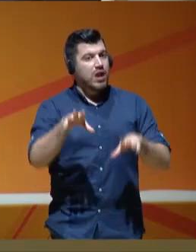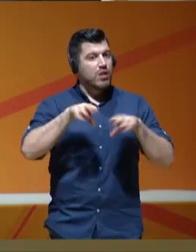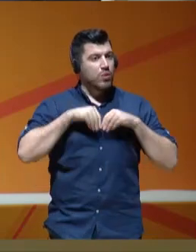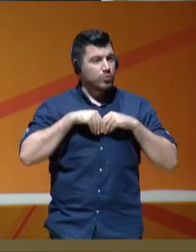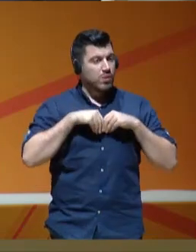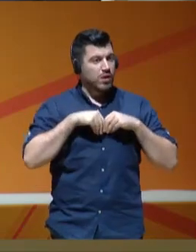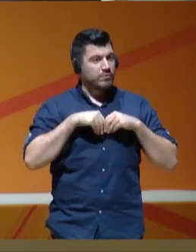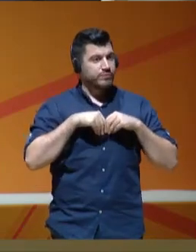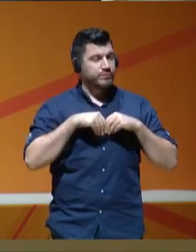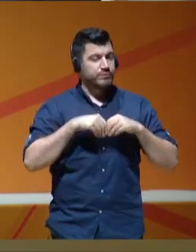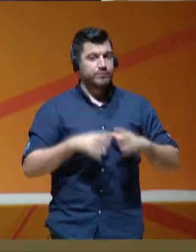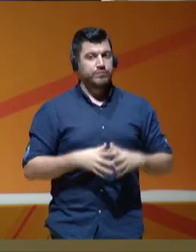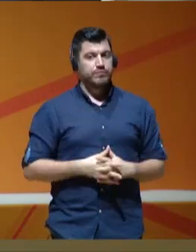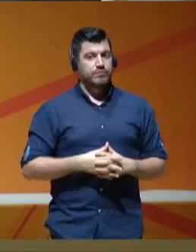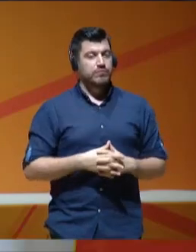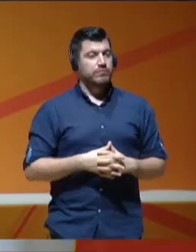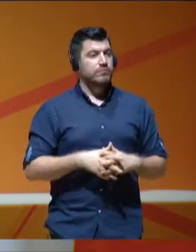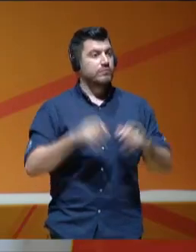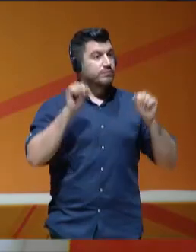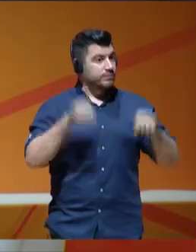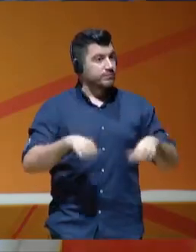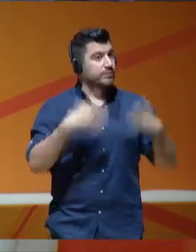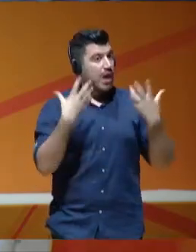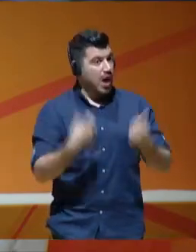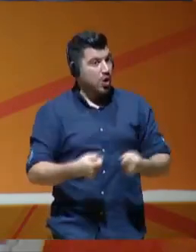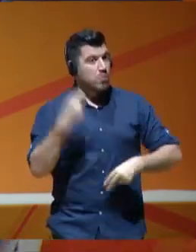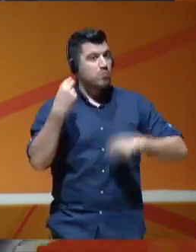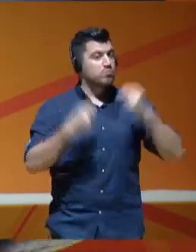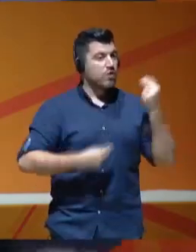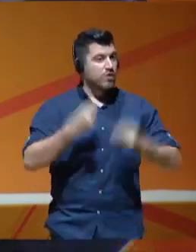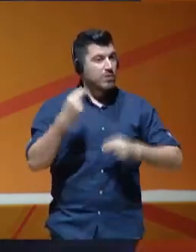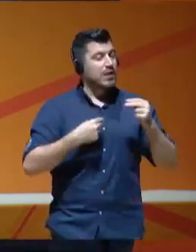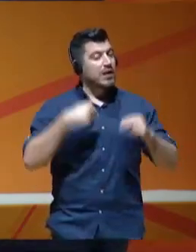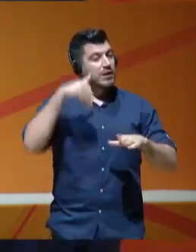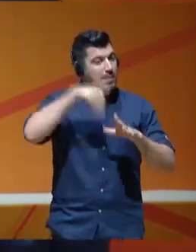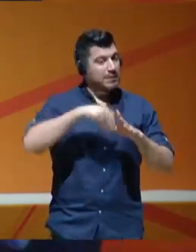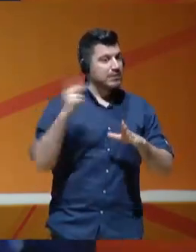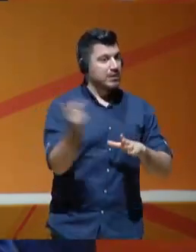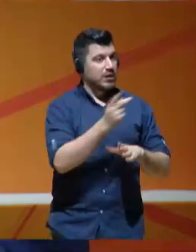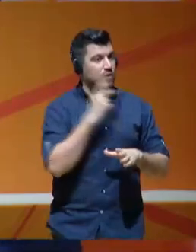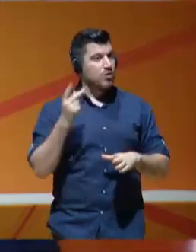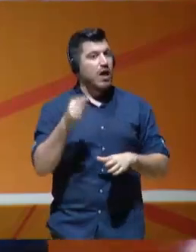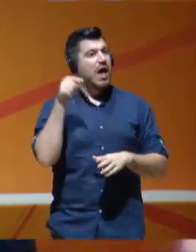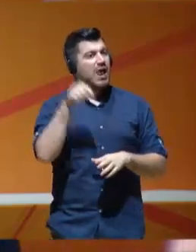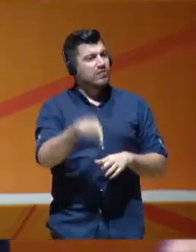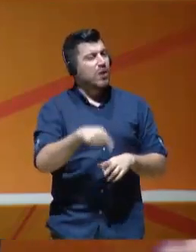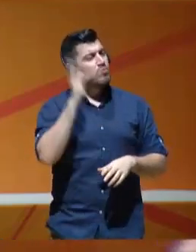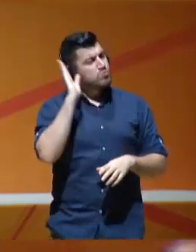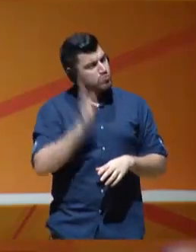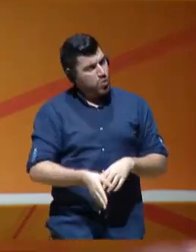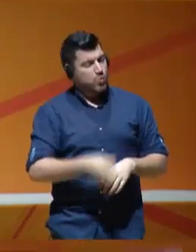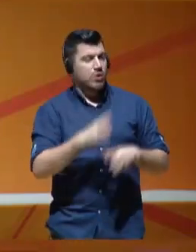ότι ναι μεν έχουμε προβλήματα και στην κοινωνία μας, αλλά αυτά είναι η άσημα.